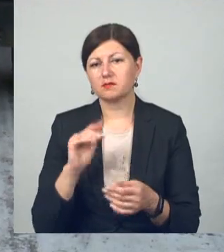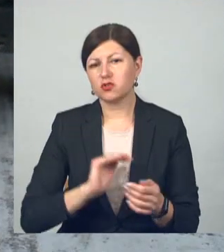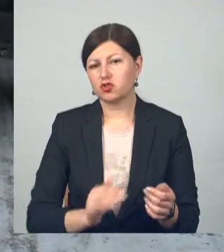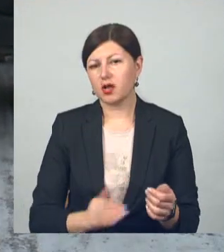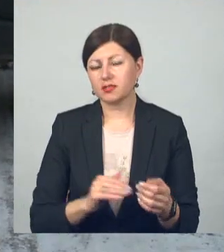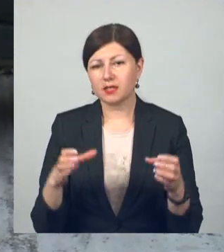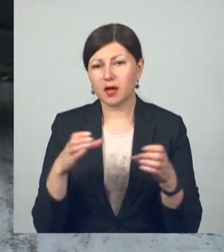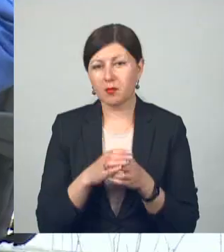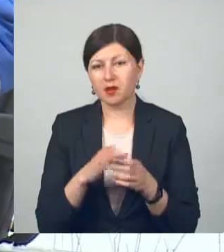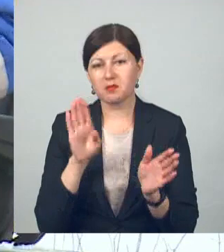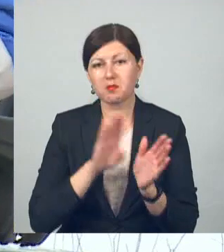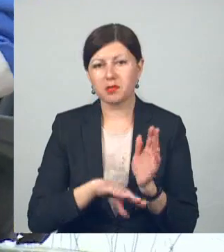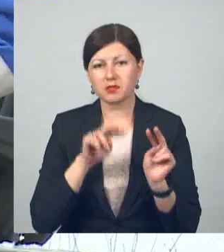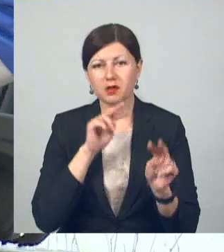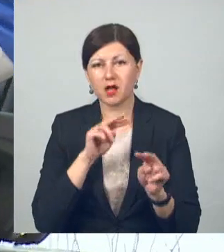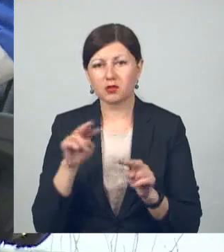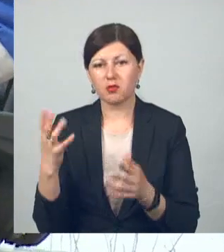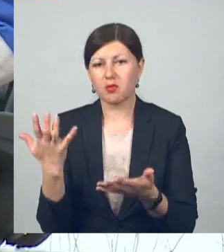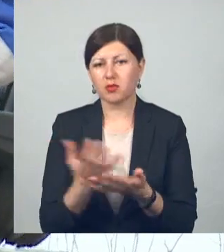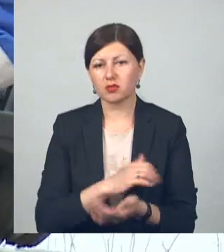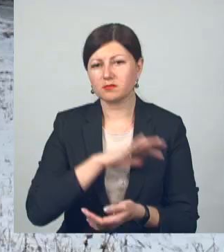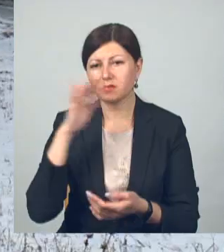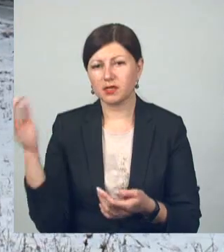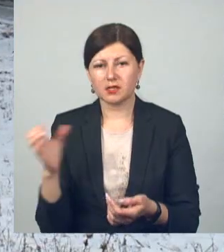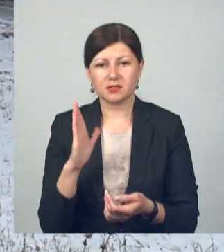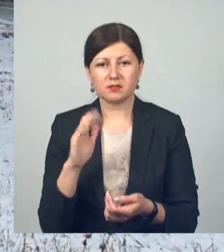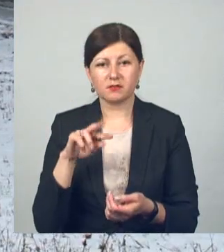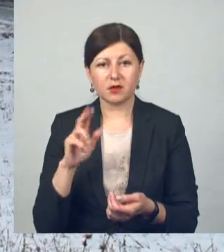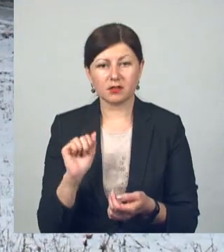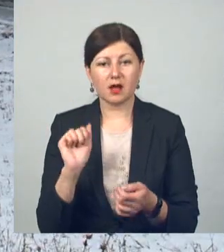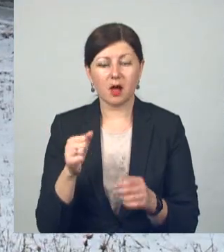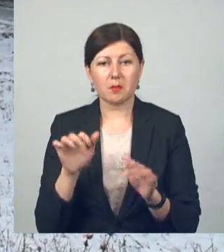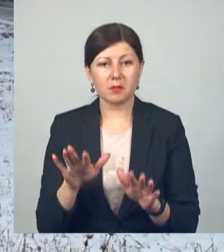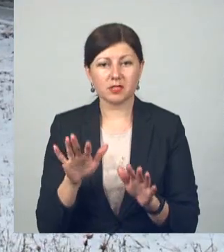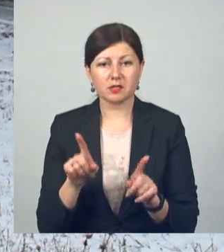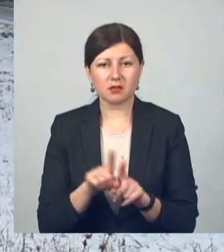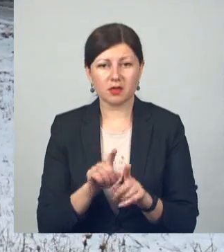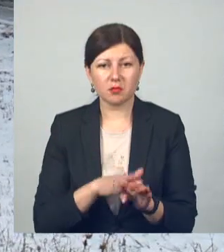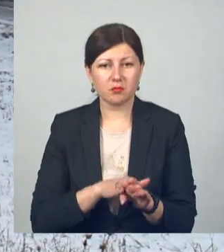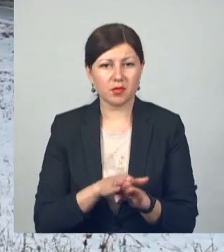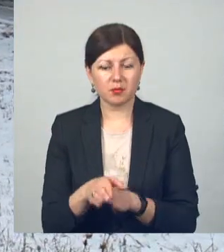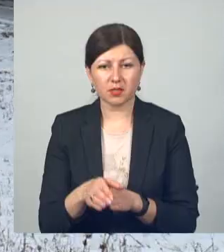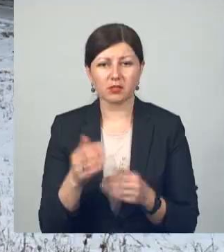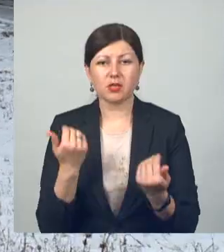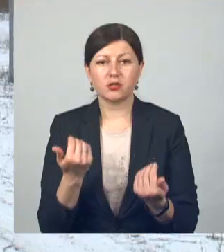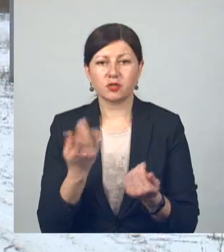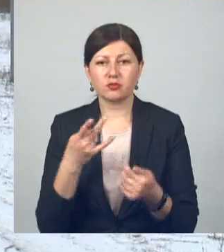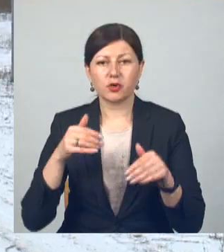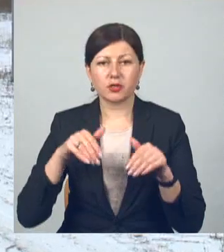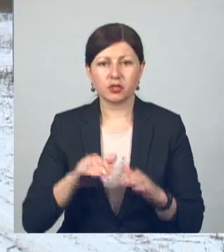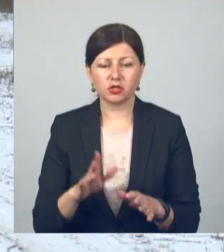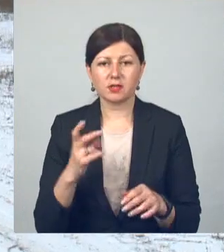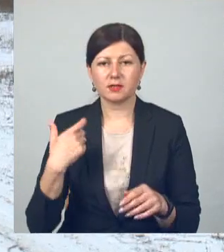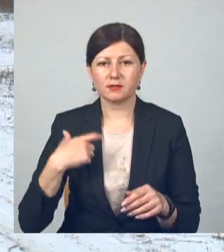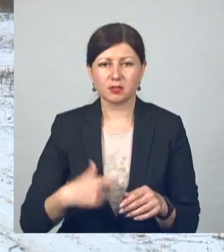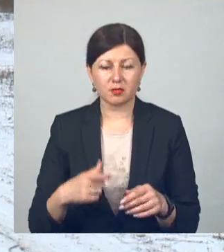Без необходимого контроля образовываются свалки, а площадки для ТКО переполняются. Региональный оператор готов взять решение этого вопроса на